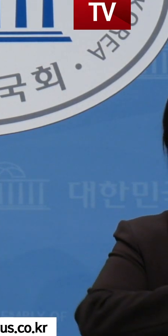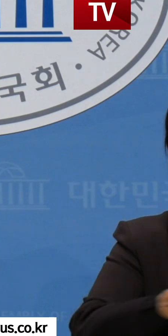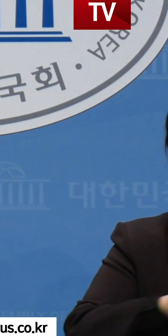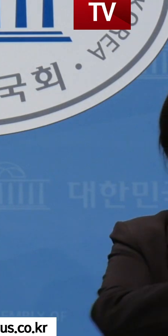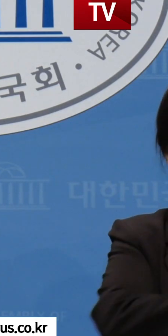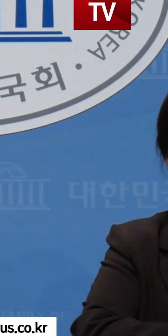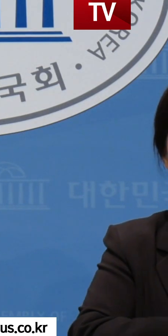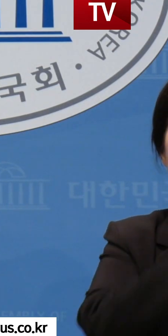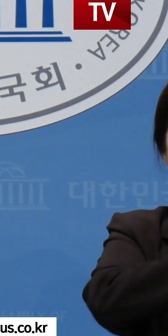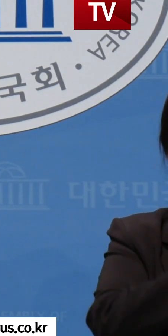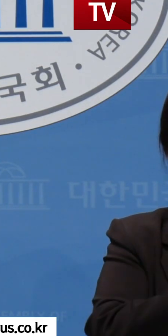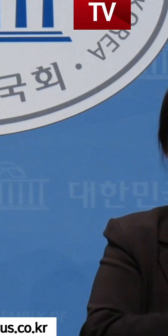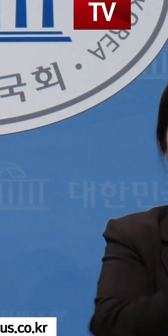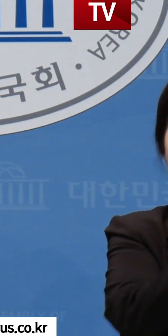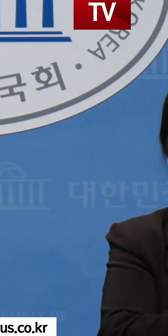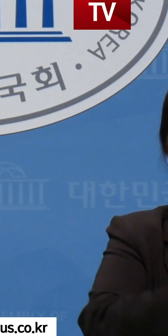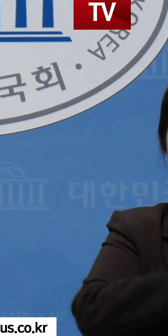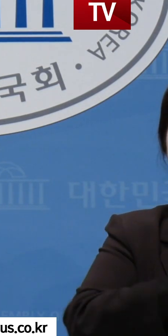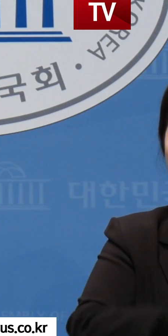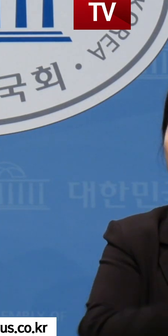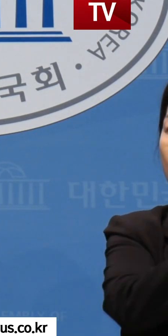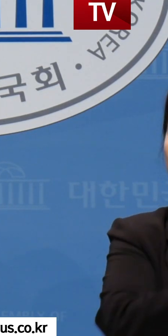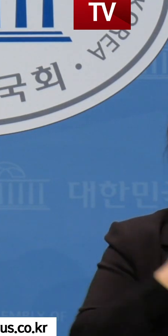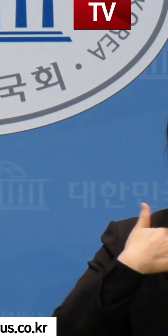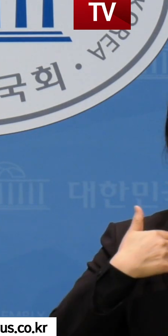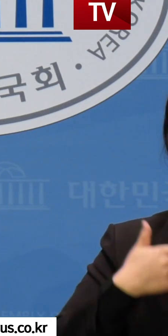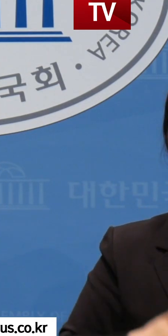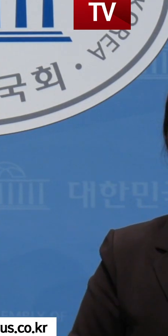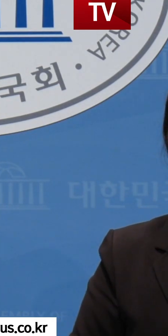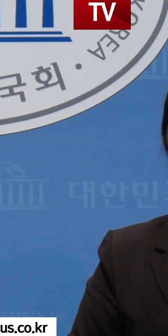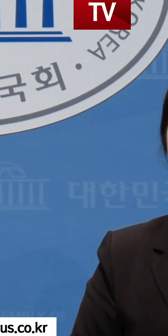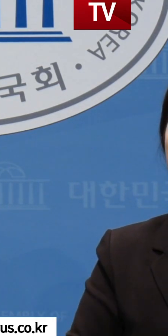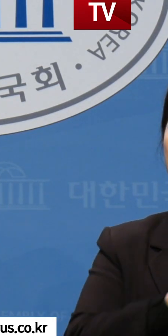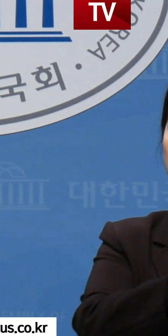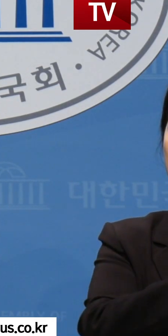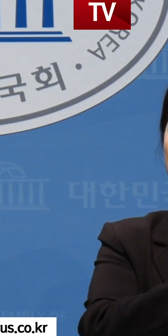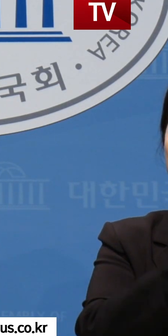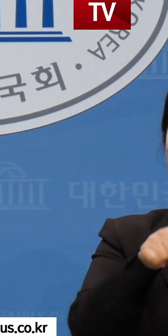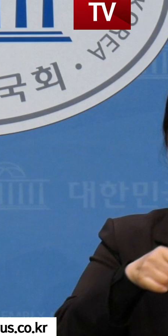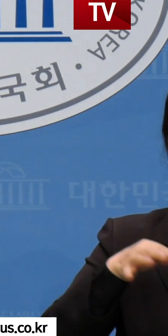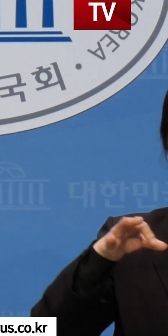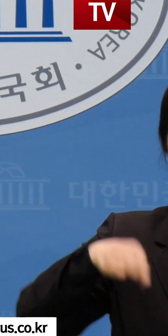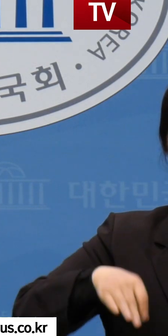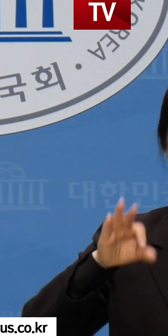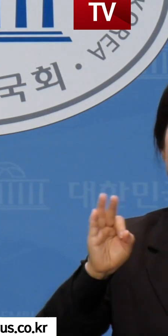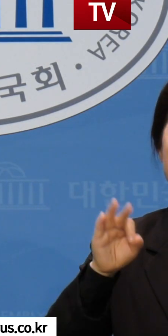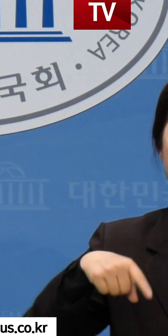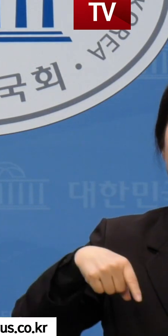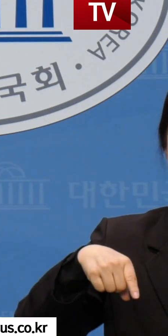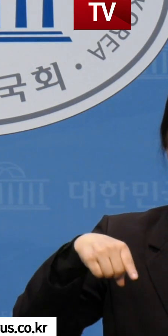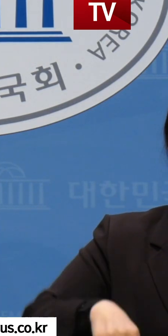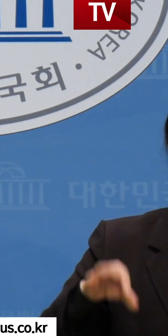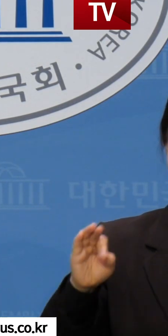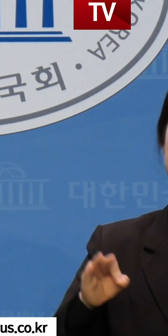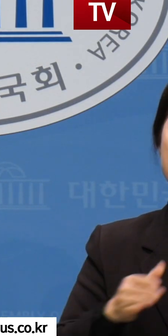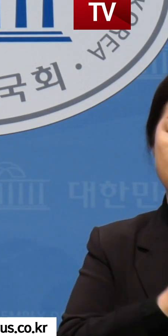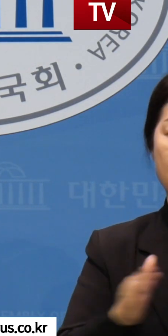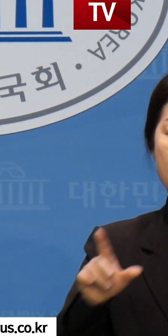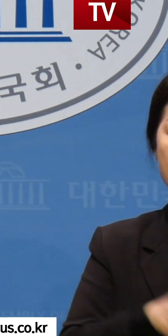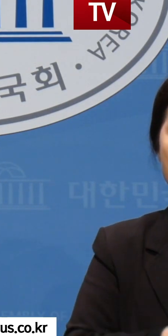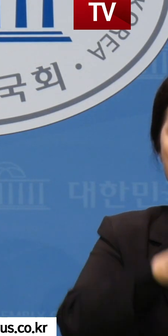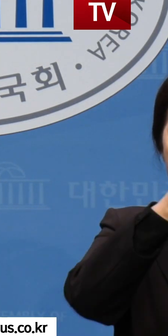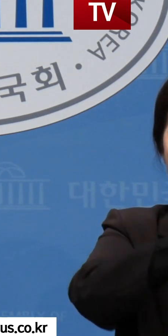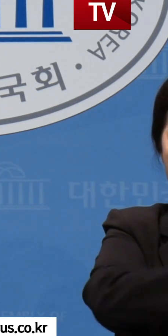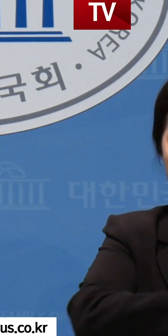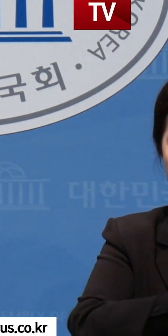담보자산 경매, 공매를 추진해야 합니다. 넷째, PF 정리 과정에서 자산 매각에 대한